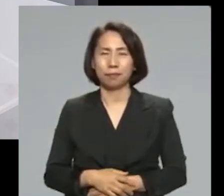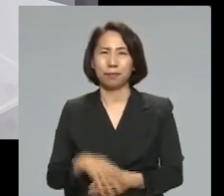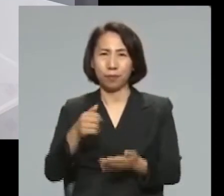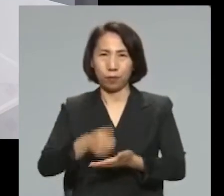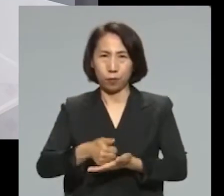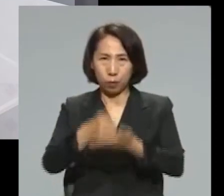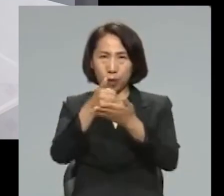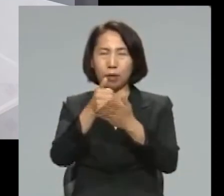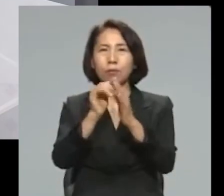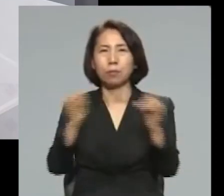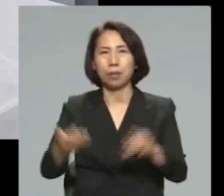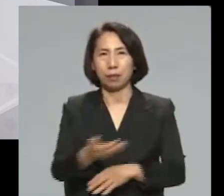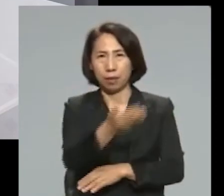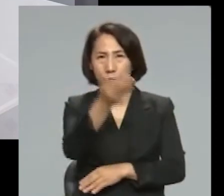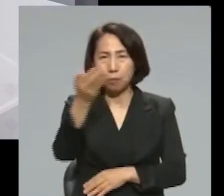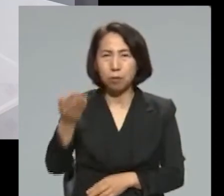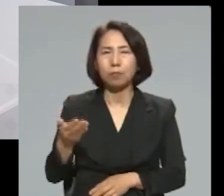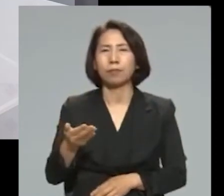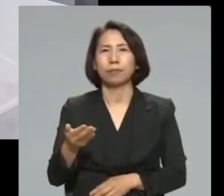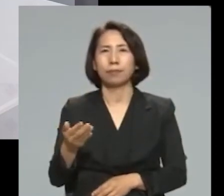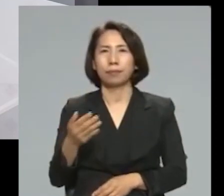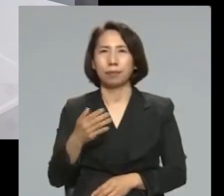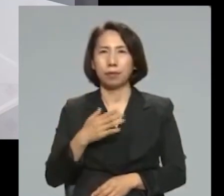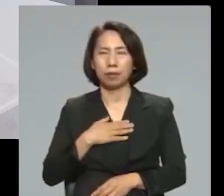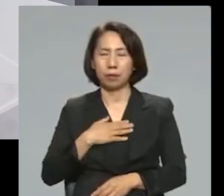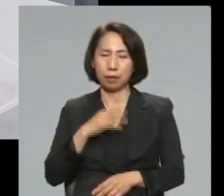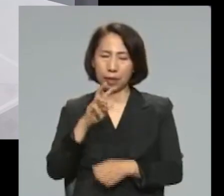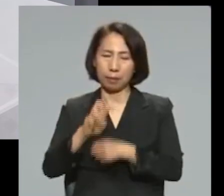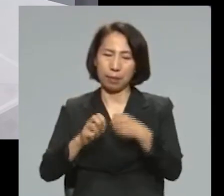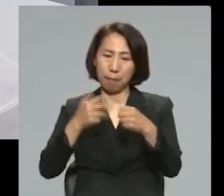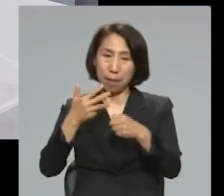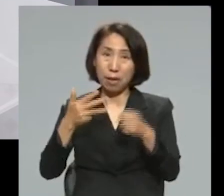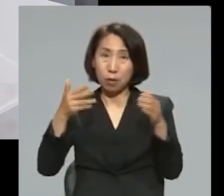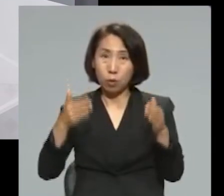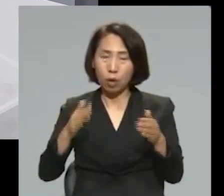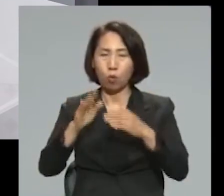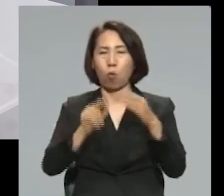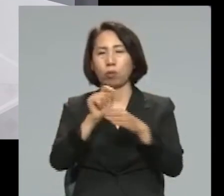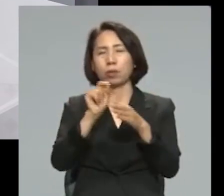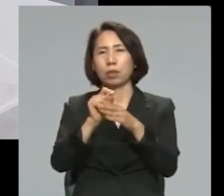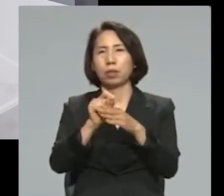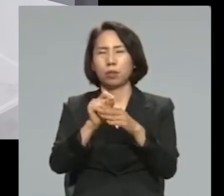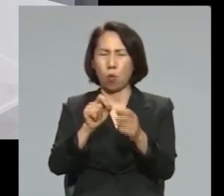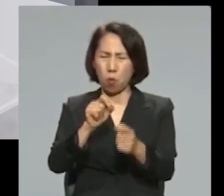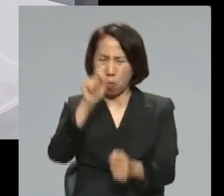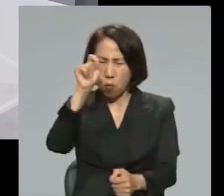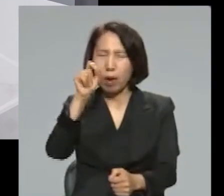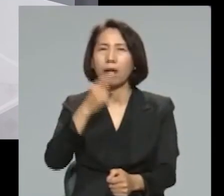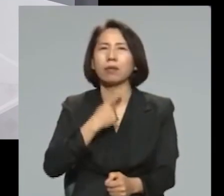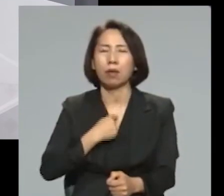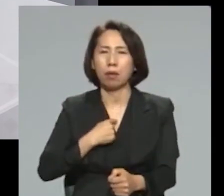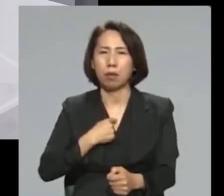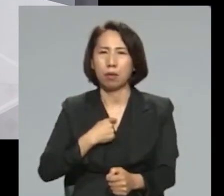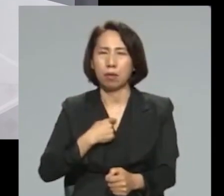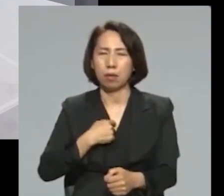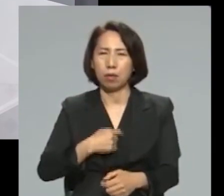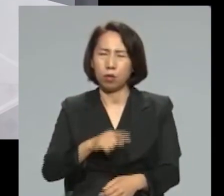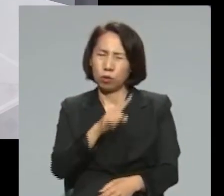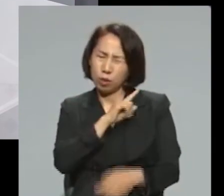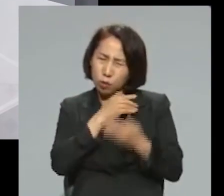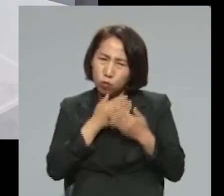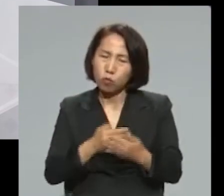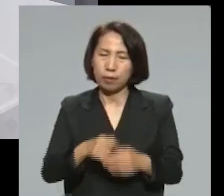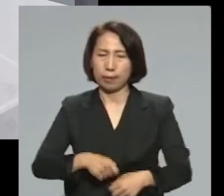존경하는 고령군민 여러분, 저는 38년간의 공직 생활을 해오면서 오직 정직이라는 모토와